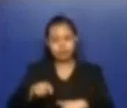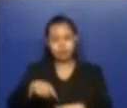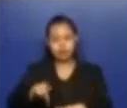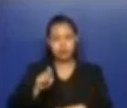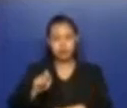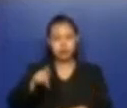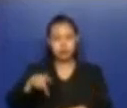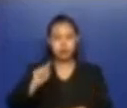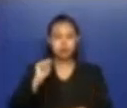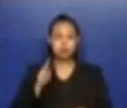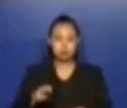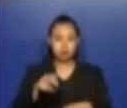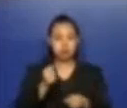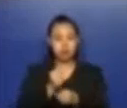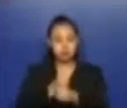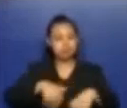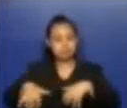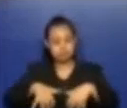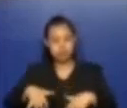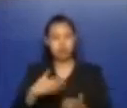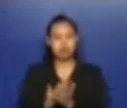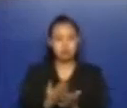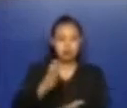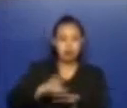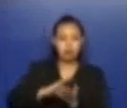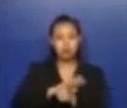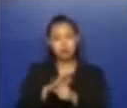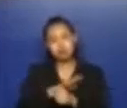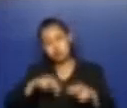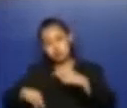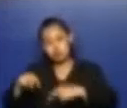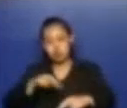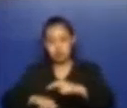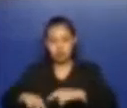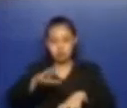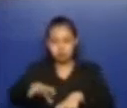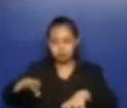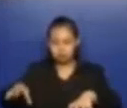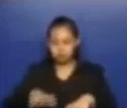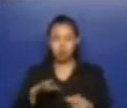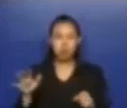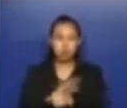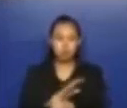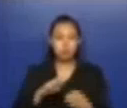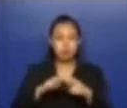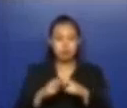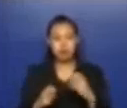ณเพียงพอและดูแลพี่น้องประชาชนในแต่ละพื้นที่ได้ลดความเหลื่อมล้ำ